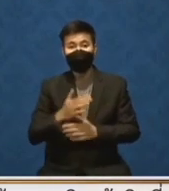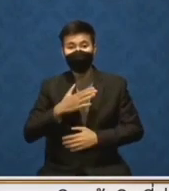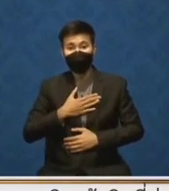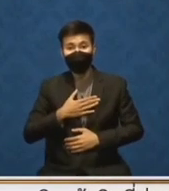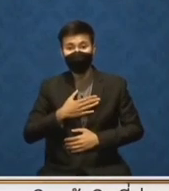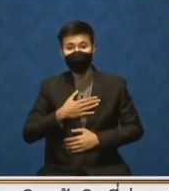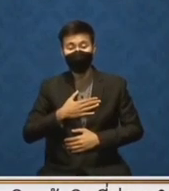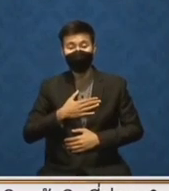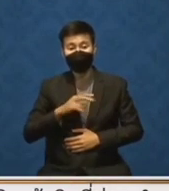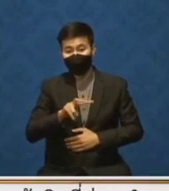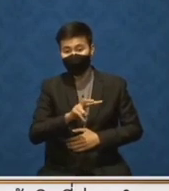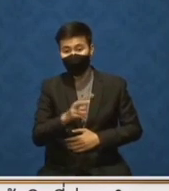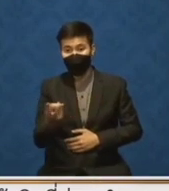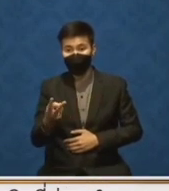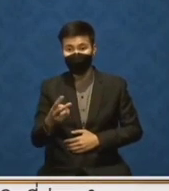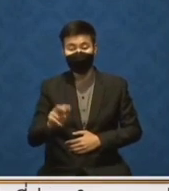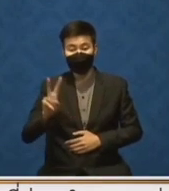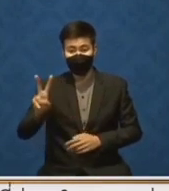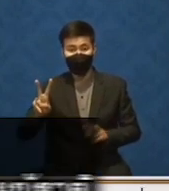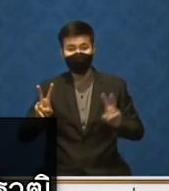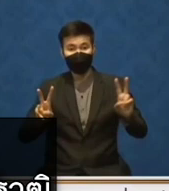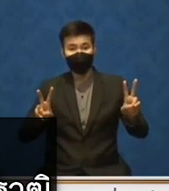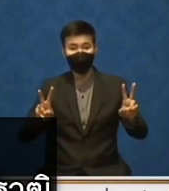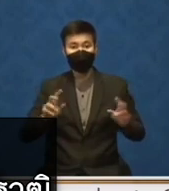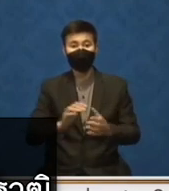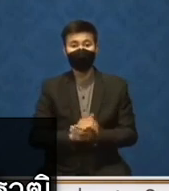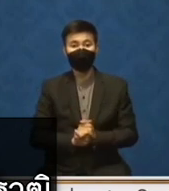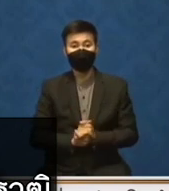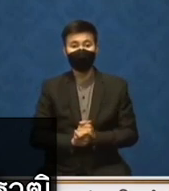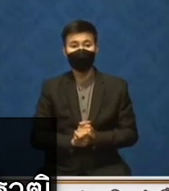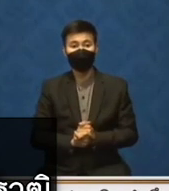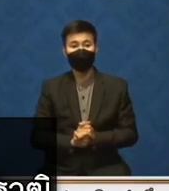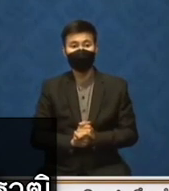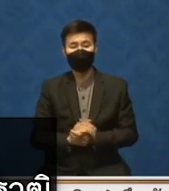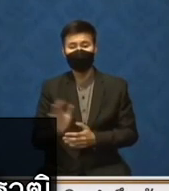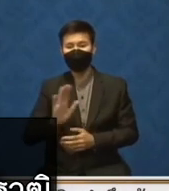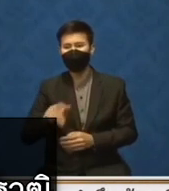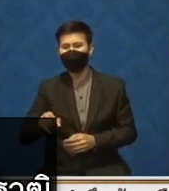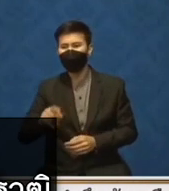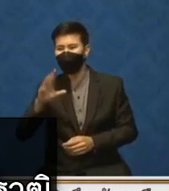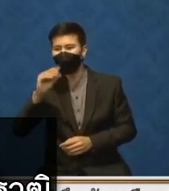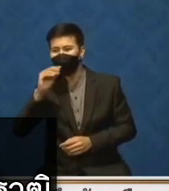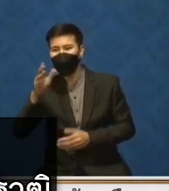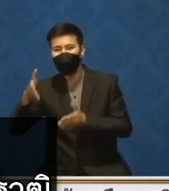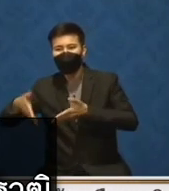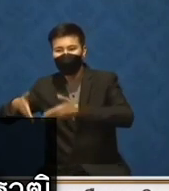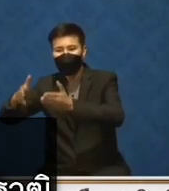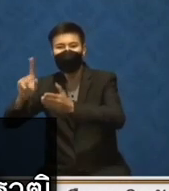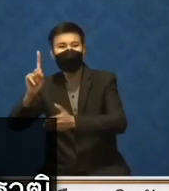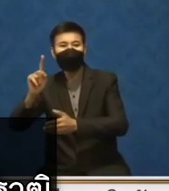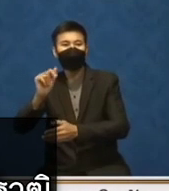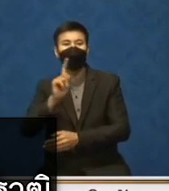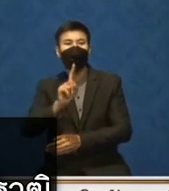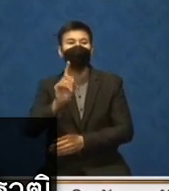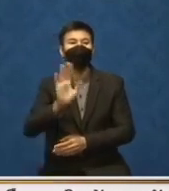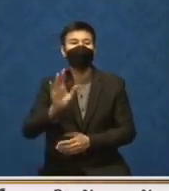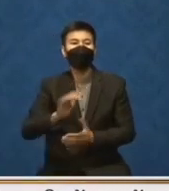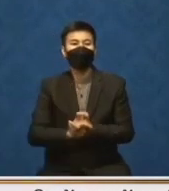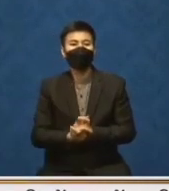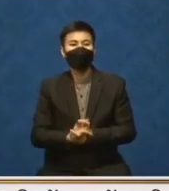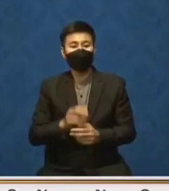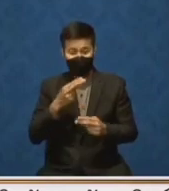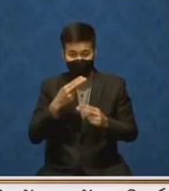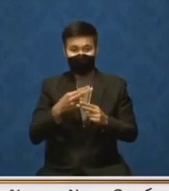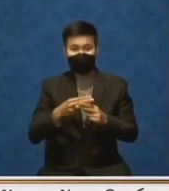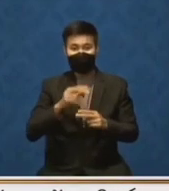2ท่านเป็นอำนาจประทานอยู่แล้วนะครับก็ไม่ได้ให้ข้างเดียวตลอดส่วนชื่อท่านชาดาเนี่ยมันมาดูบนบัลลังก์ผม